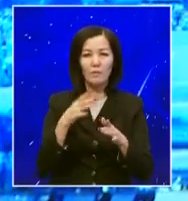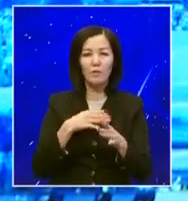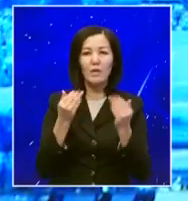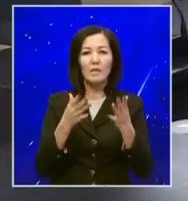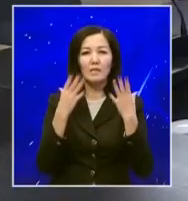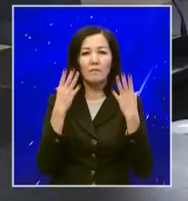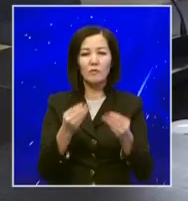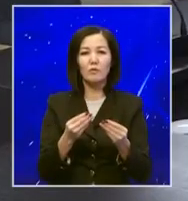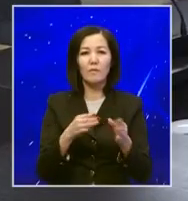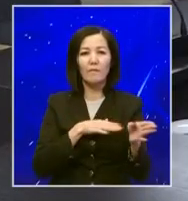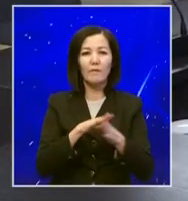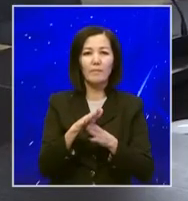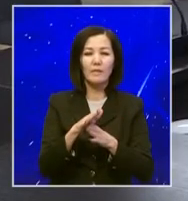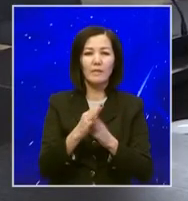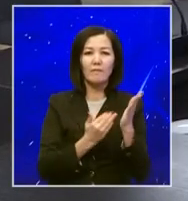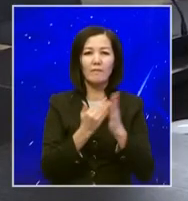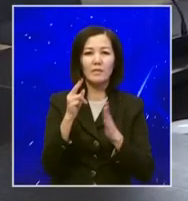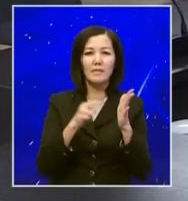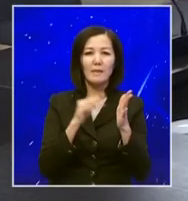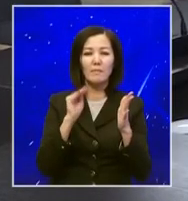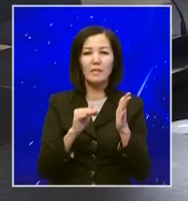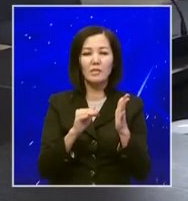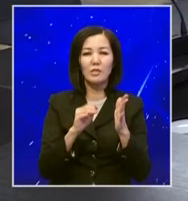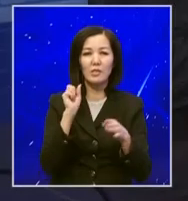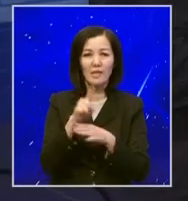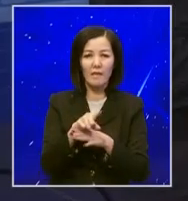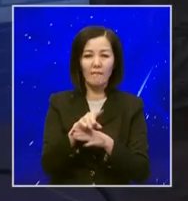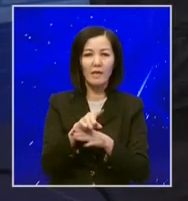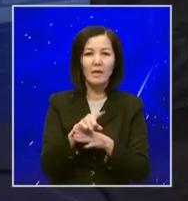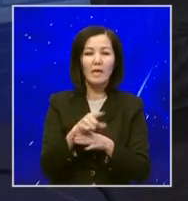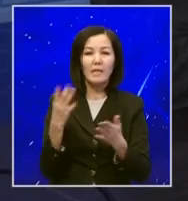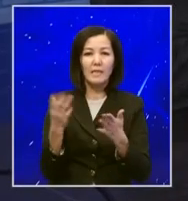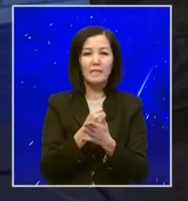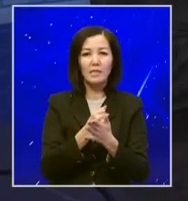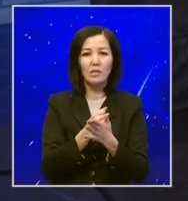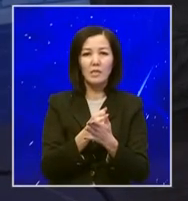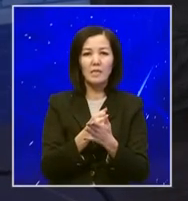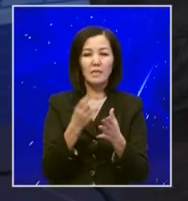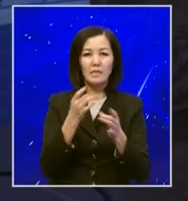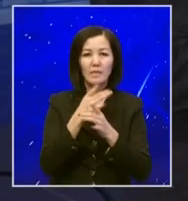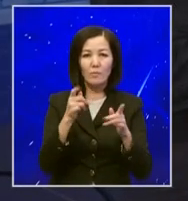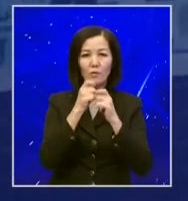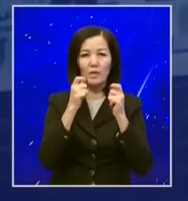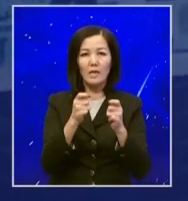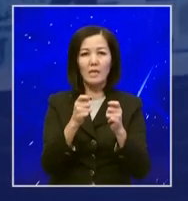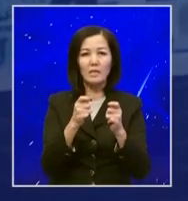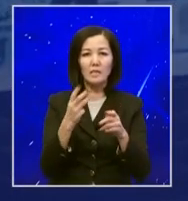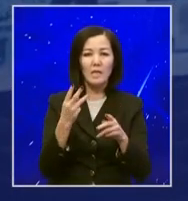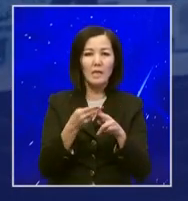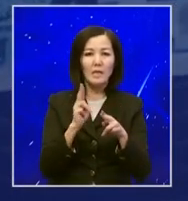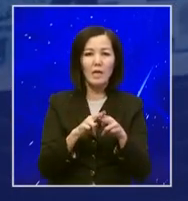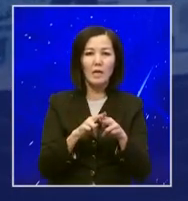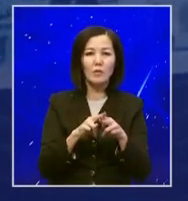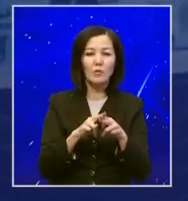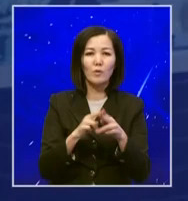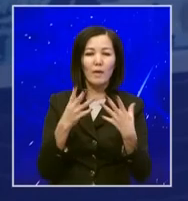На сегодняшний день ими выполнено свыше 7 тысяч заявок. Достижения отметили церемонии награждения, на которой от